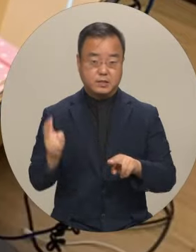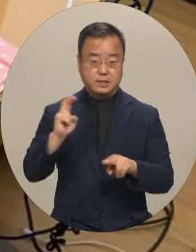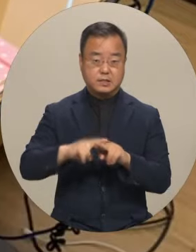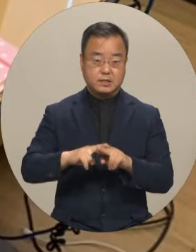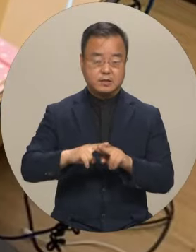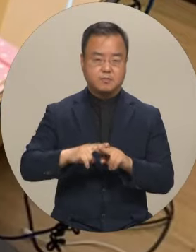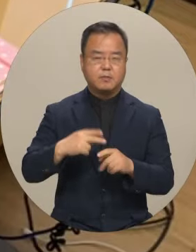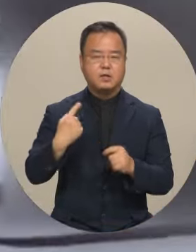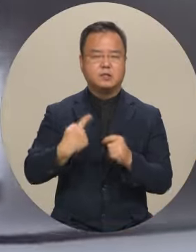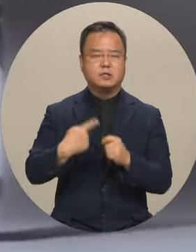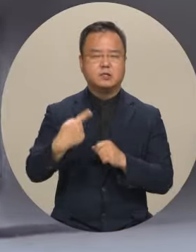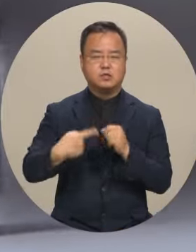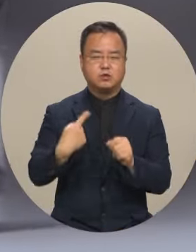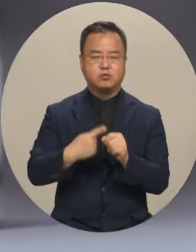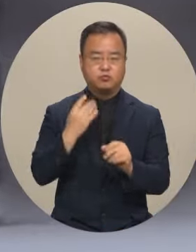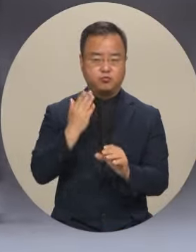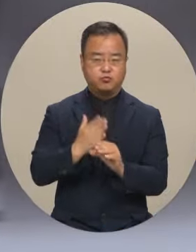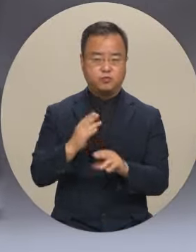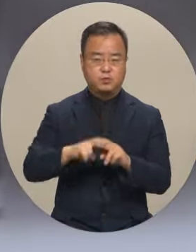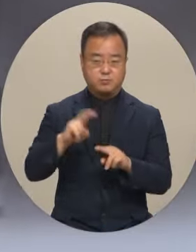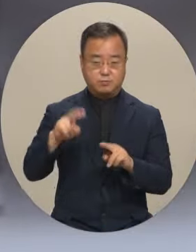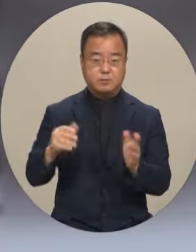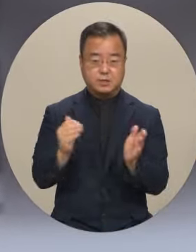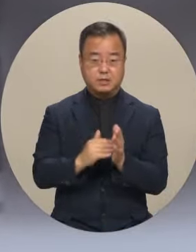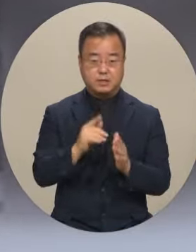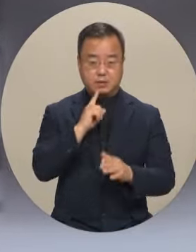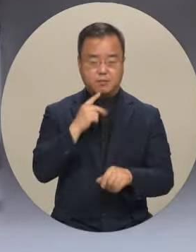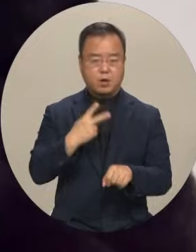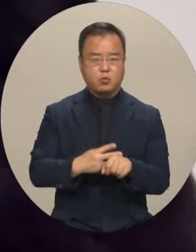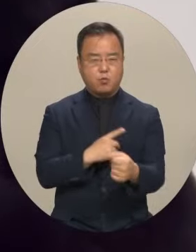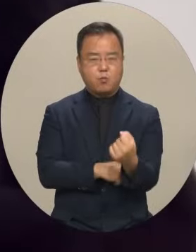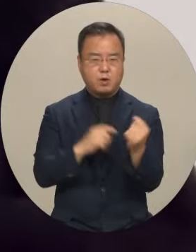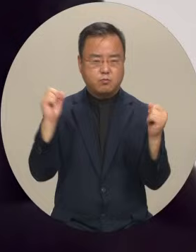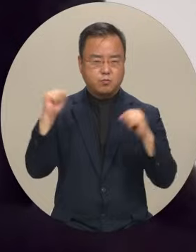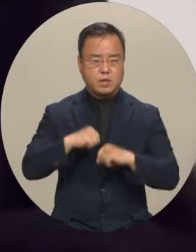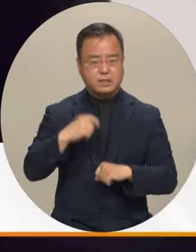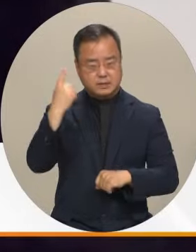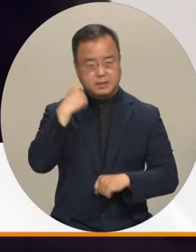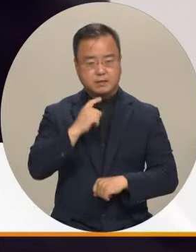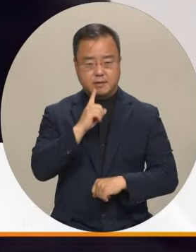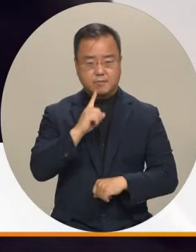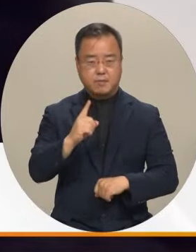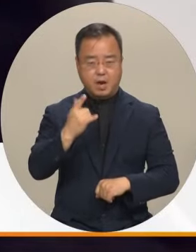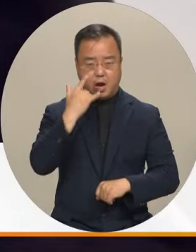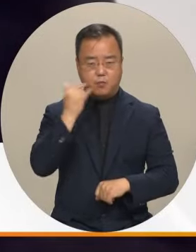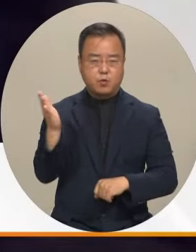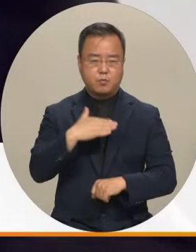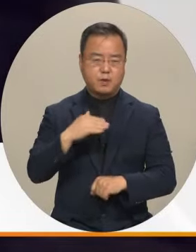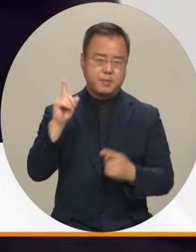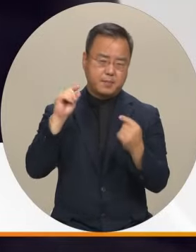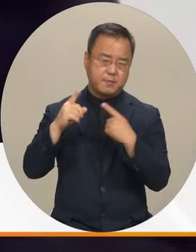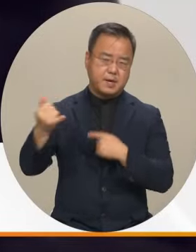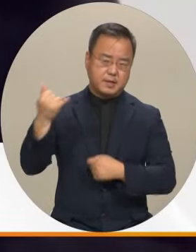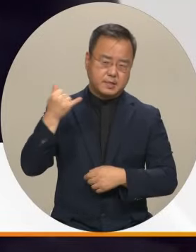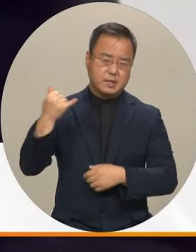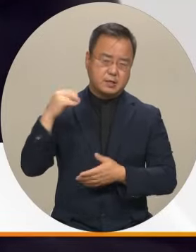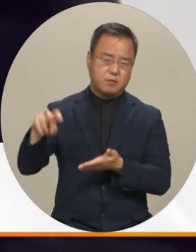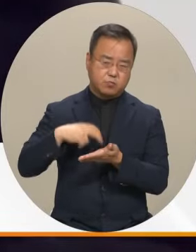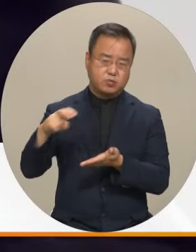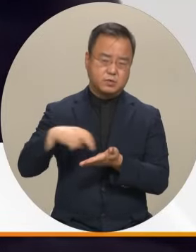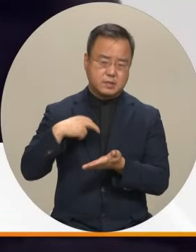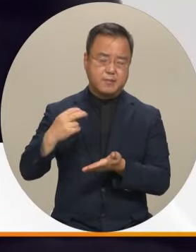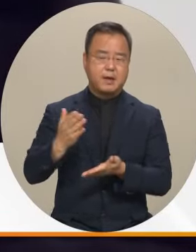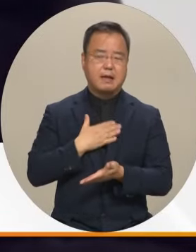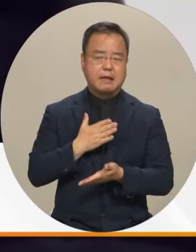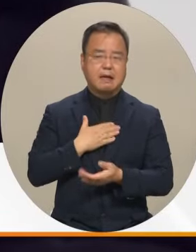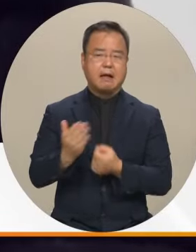교사는 무너진 교권을 실감했다고 털어놨습니다 동으로부터 매일 전화가 오고 문자가 오고 그리고 내일 저에